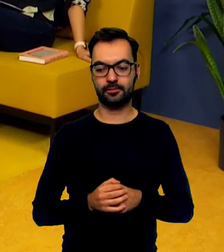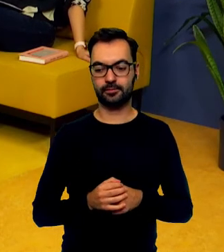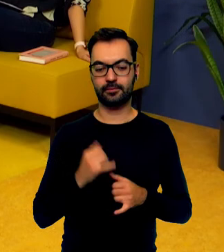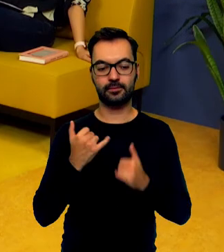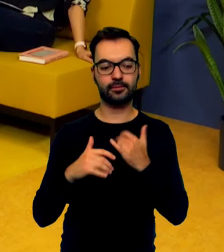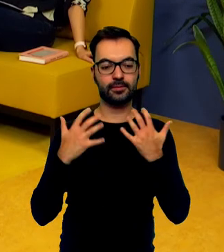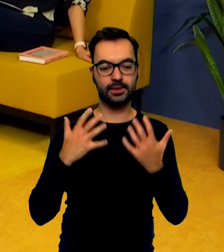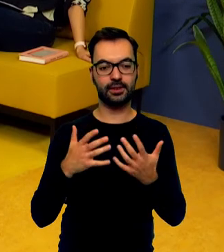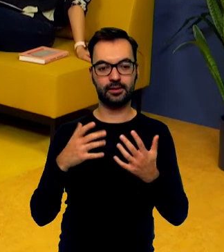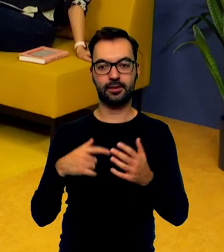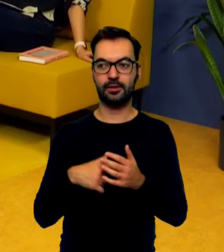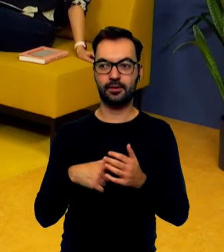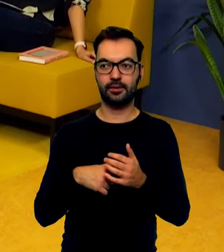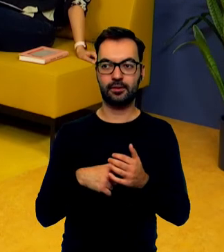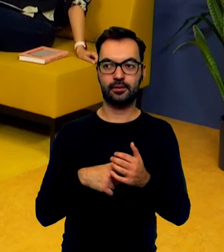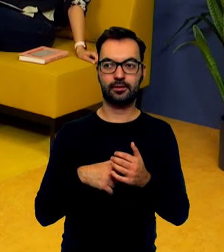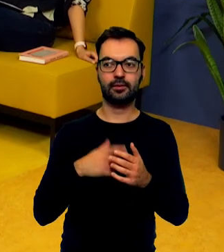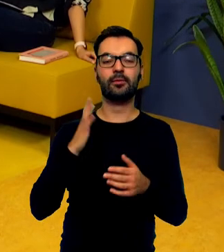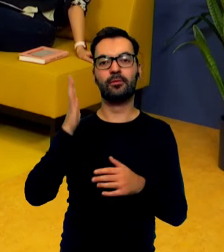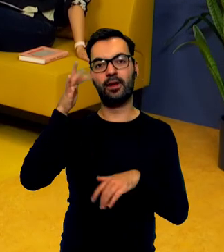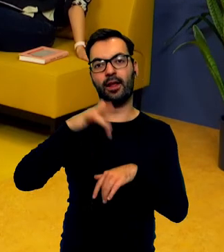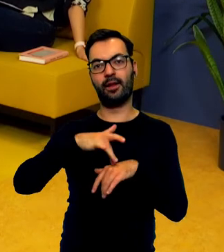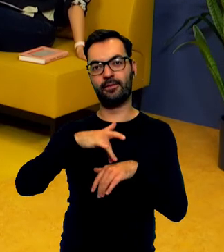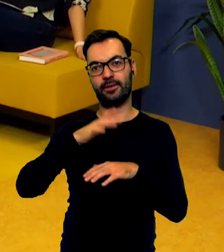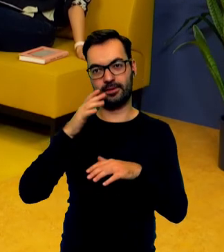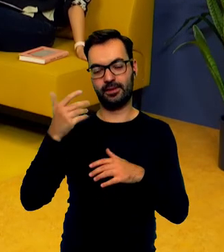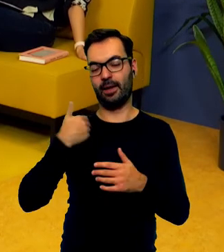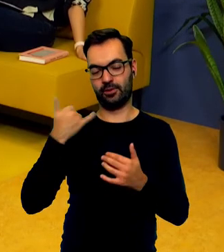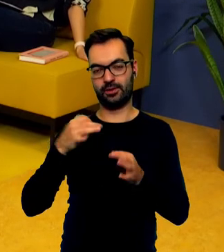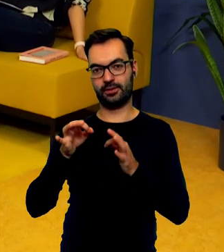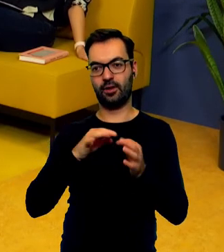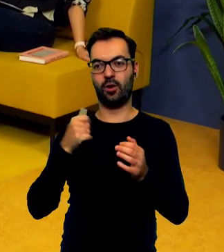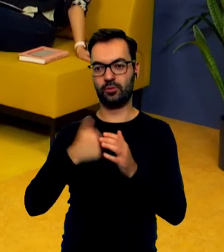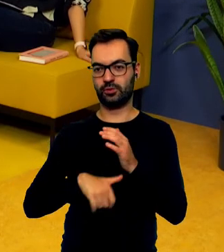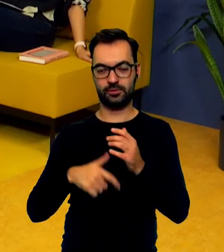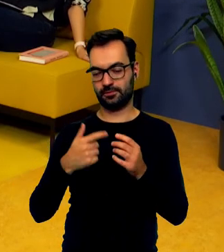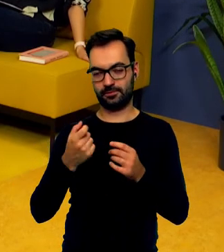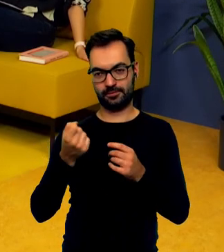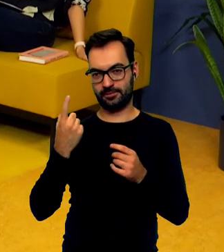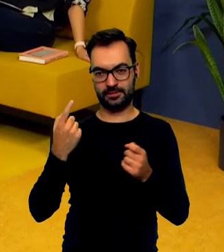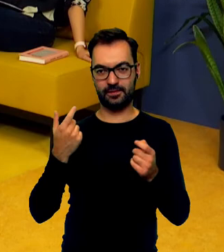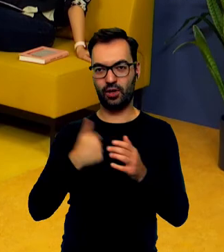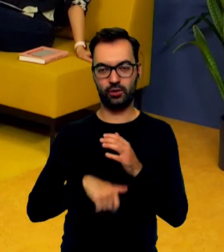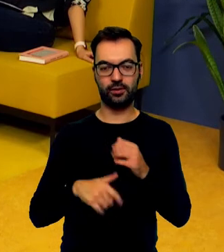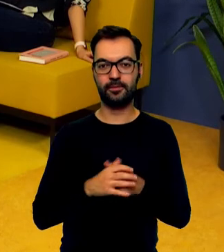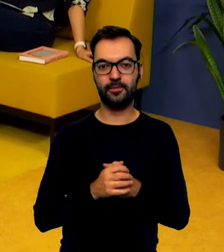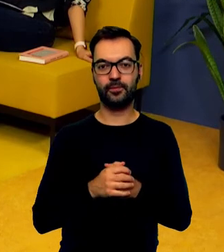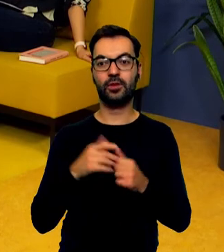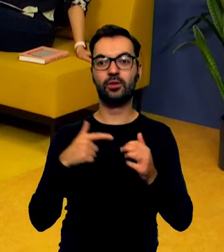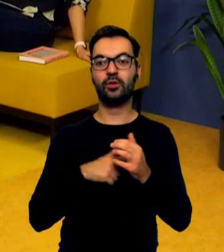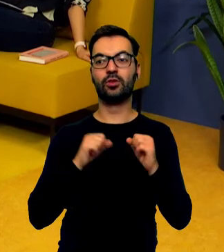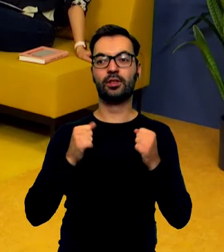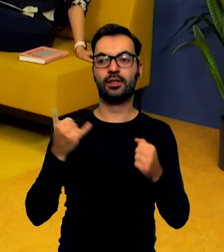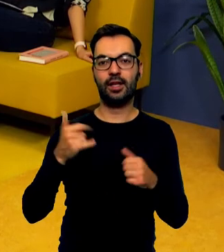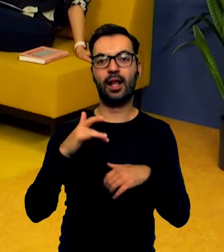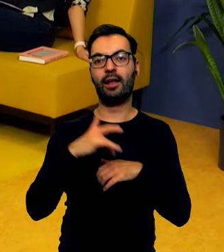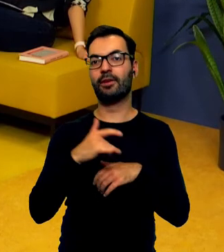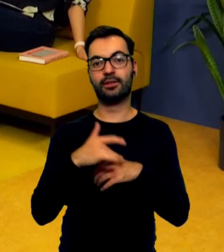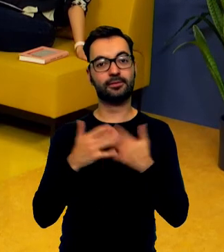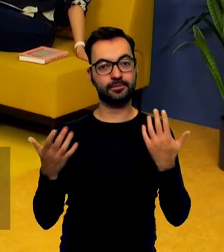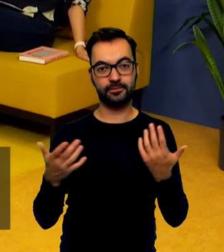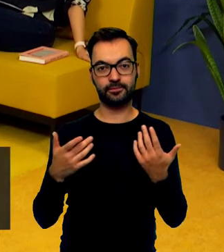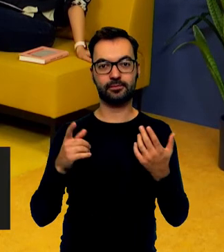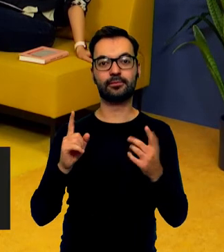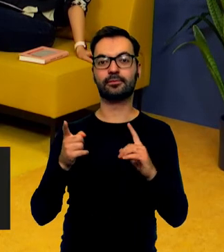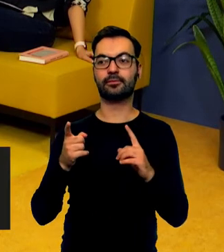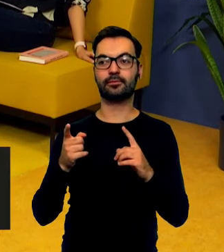i które też w historii do owocnych efektów prowadziło, poza jakimiś wyjątkami, no było jednak efektem